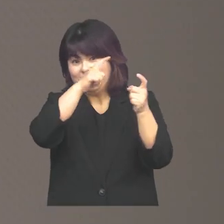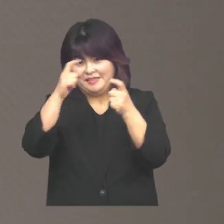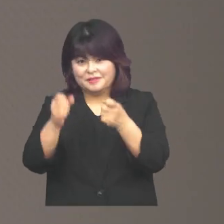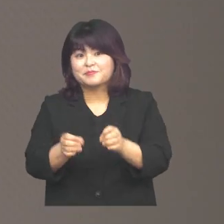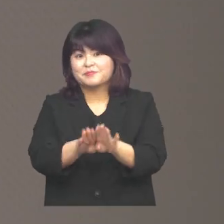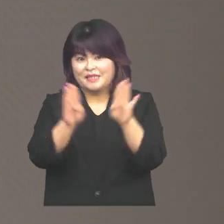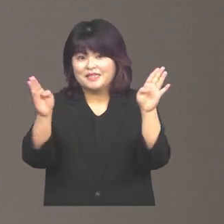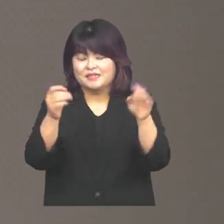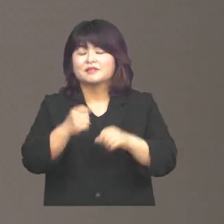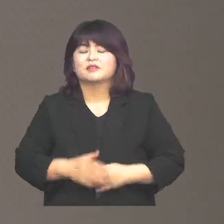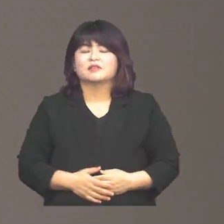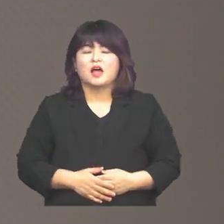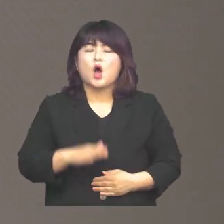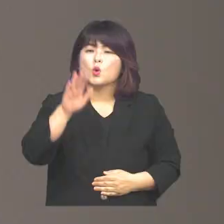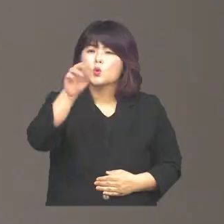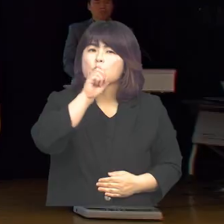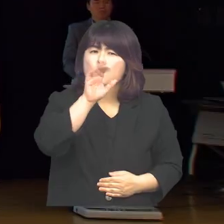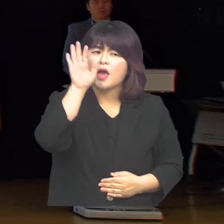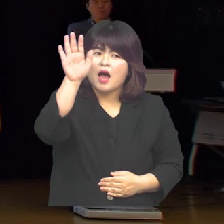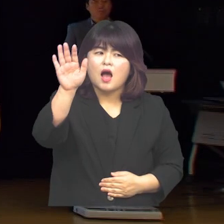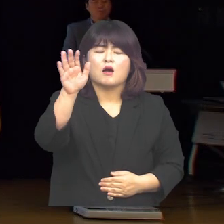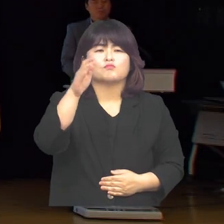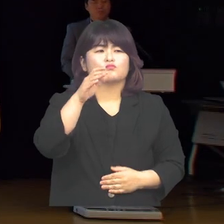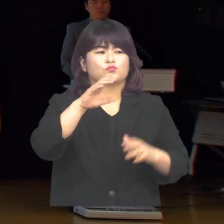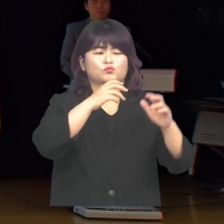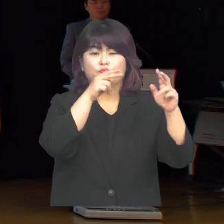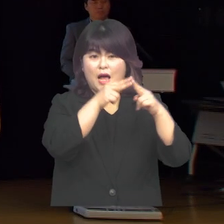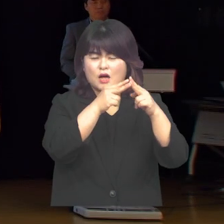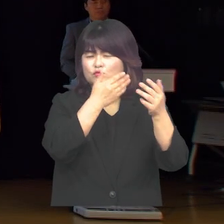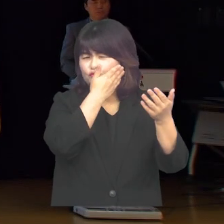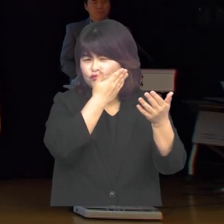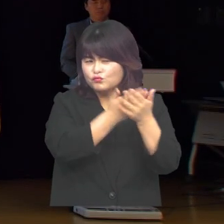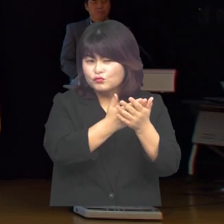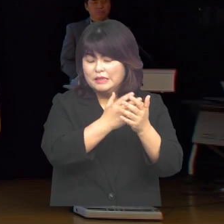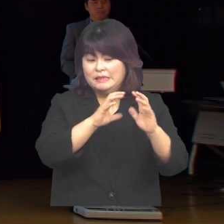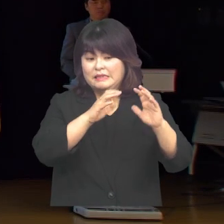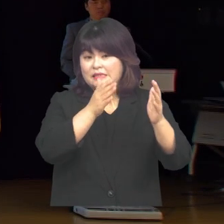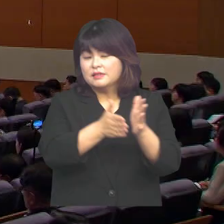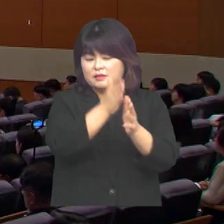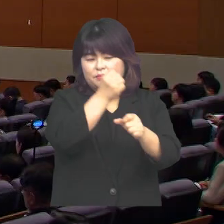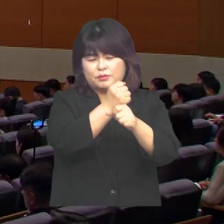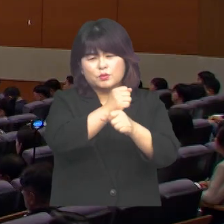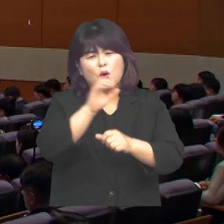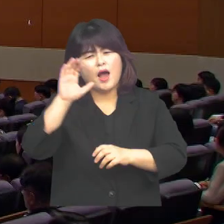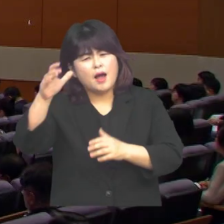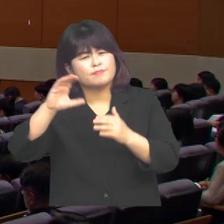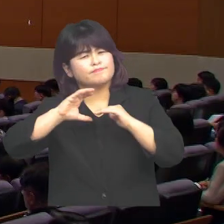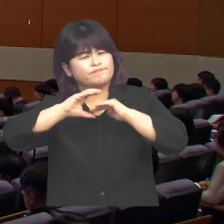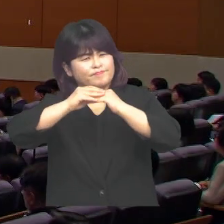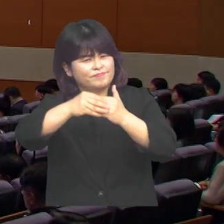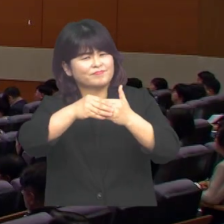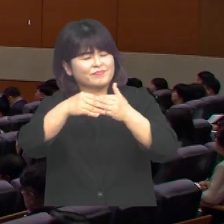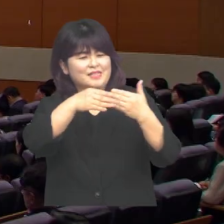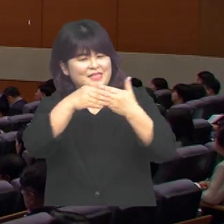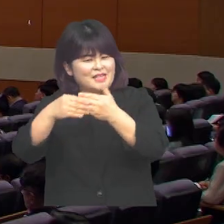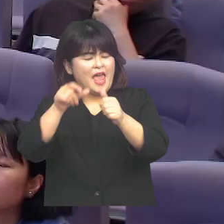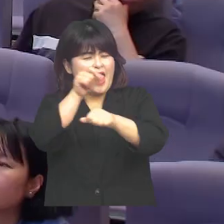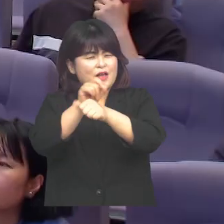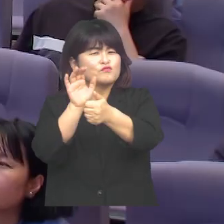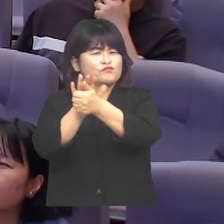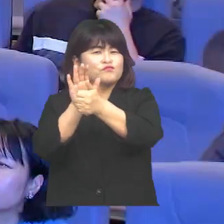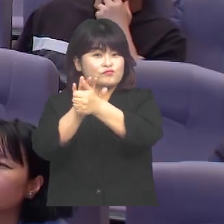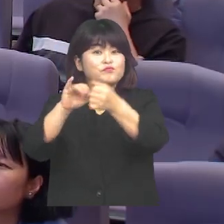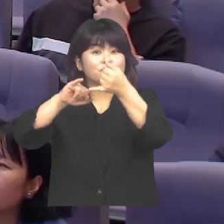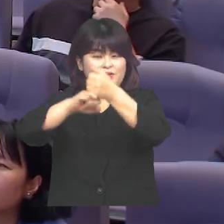이상일 용인특례시장은 용인이 향후 글로벌 반도체 중심 도시로 대한민국의 미래를 이끌 것이라며 행정 지원을